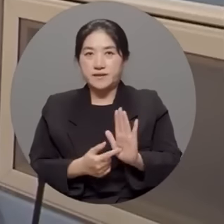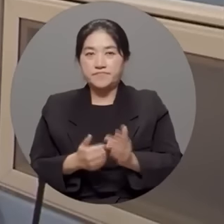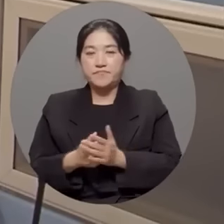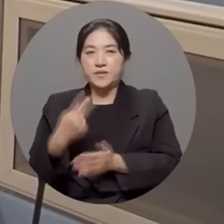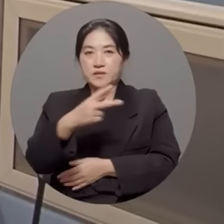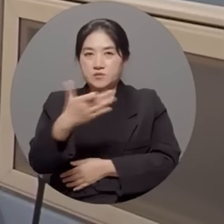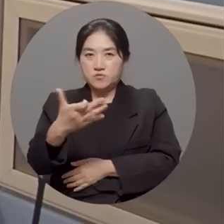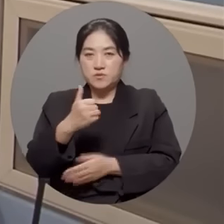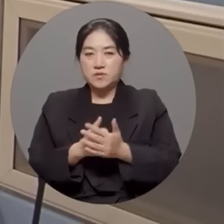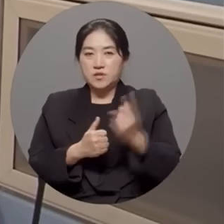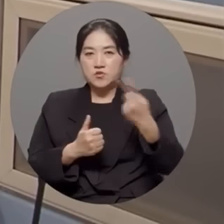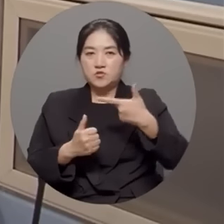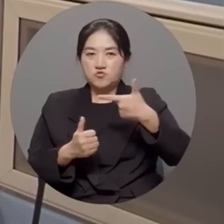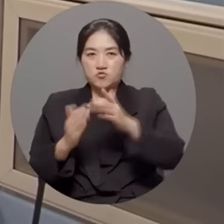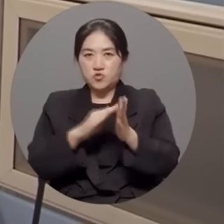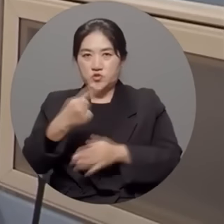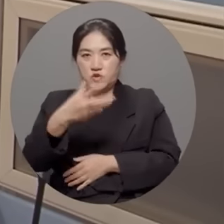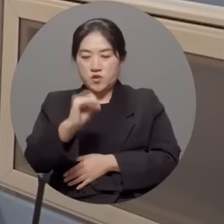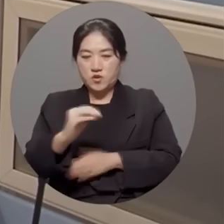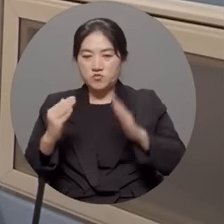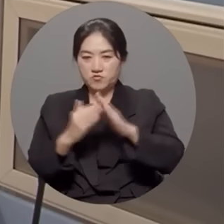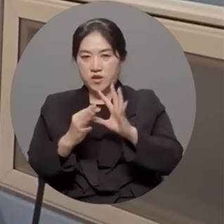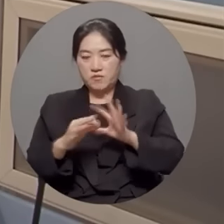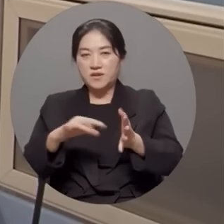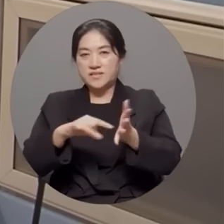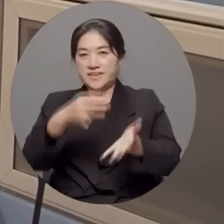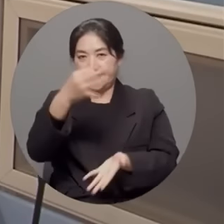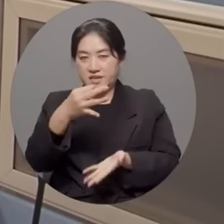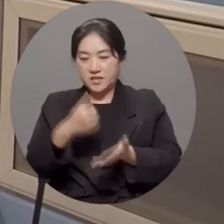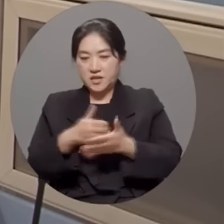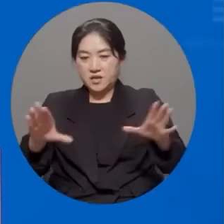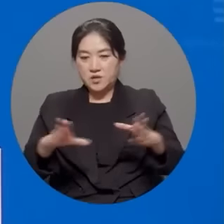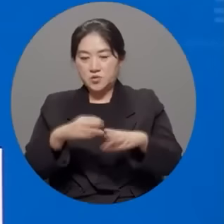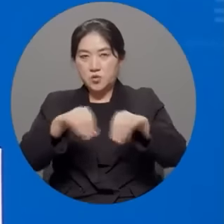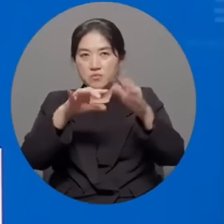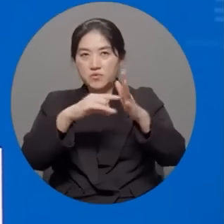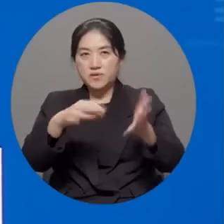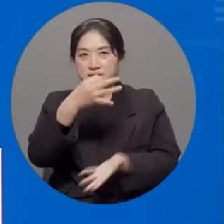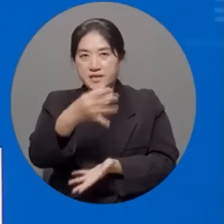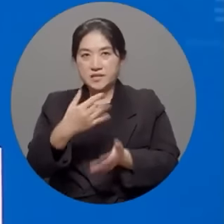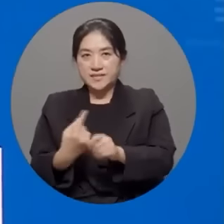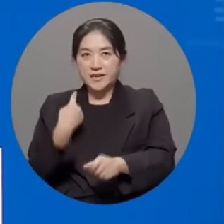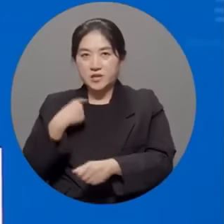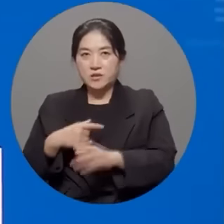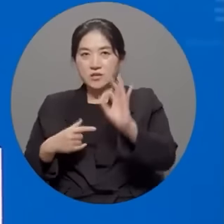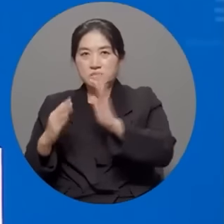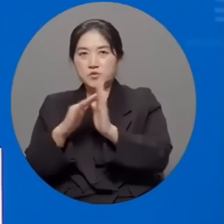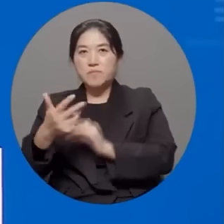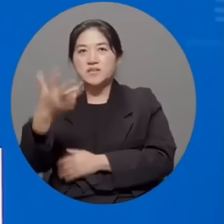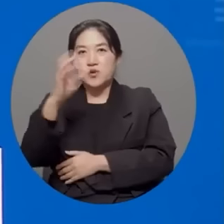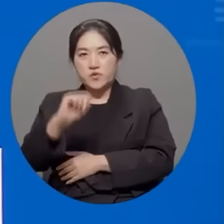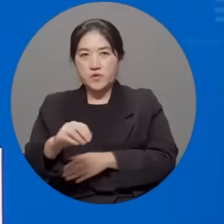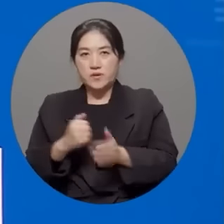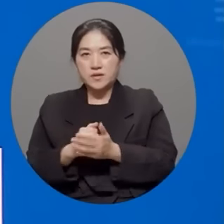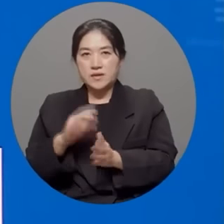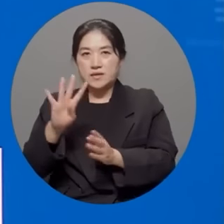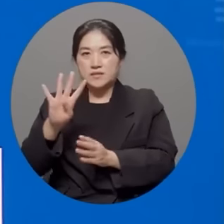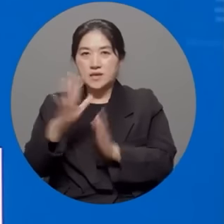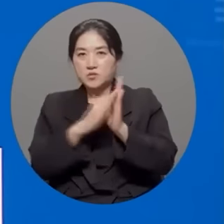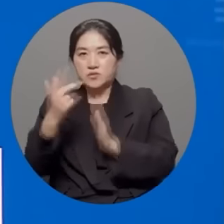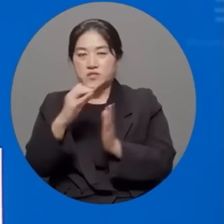2019년 6조 1천억원 수준이던 주택분 재산세와 종합 부동산세 세수는 지난해 10조 8천억 원으로 4조